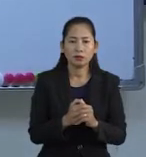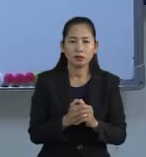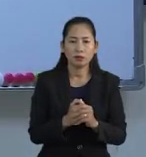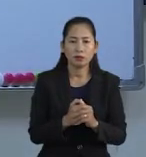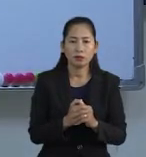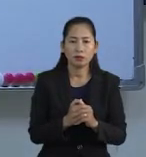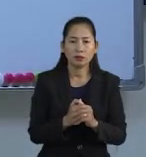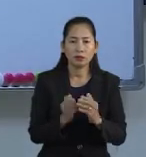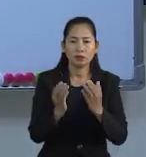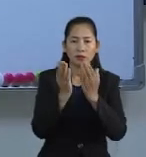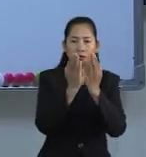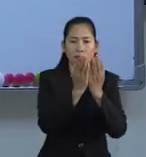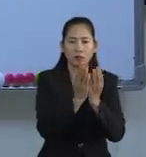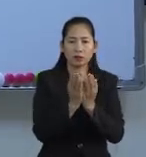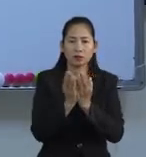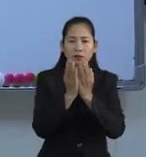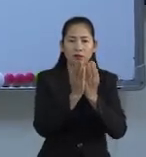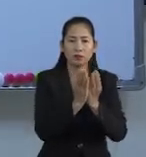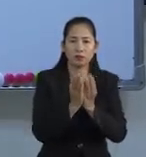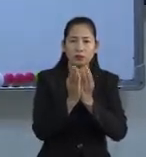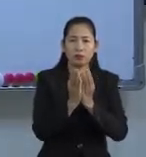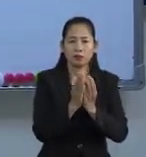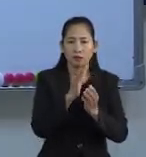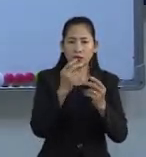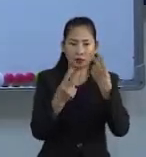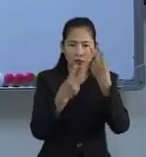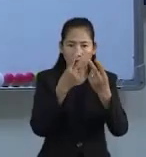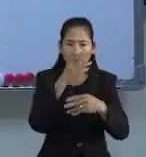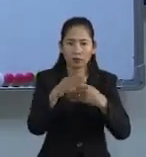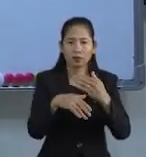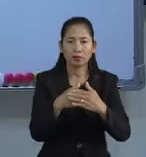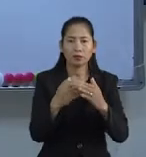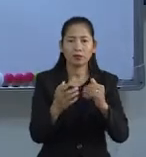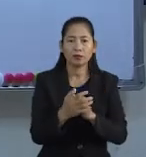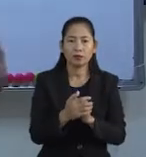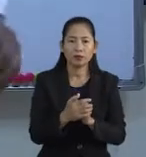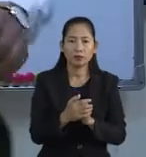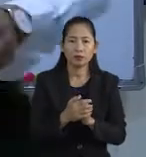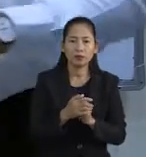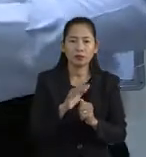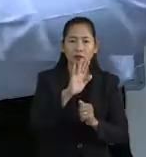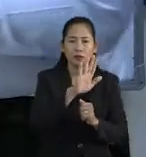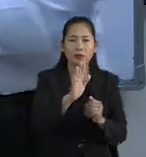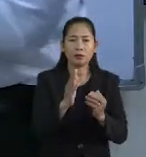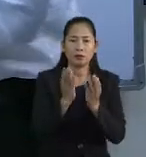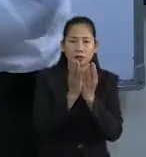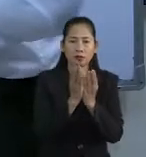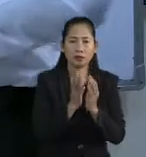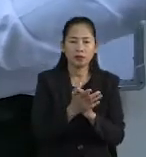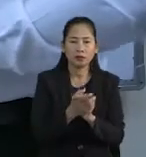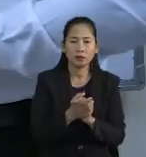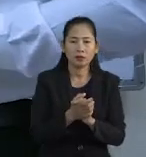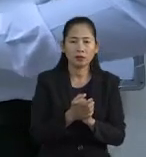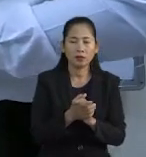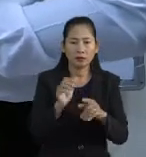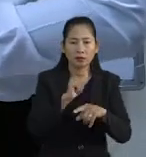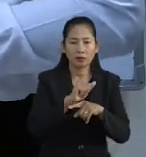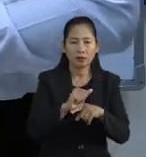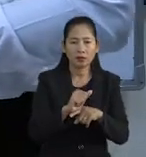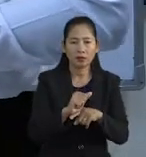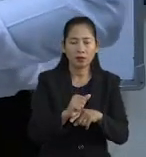và con an hai chúng con sừng kế từng học nữa và vụ án lùm